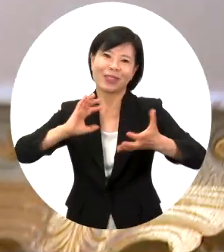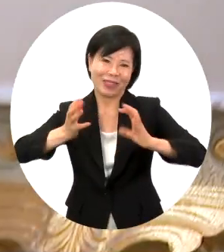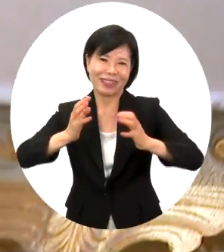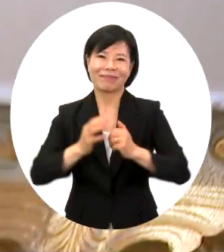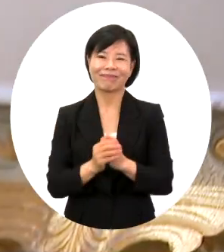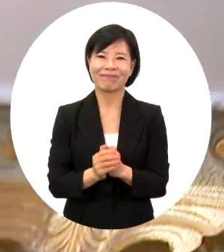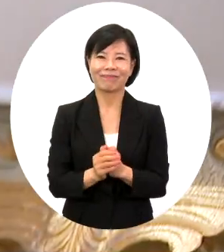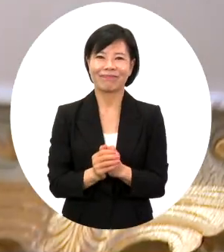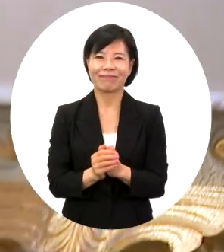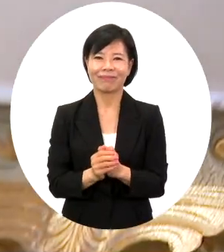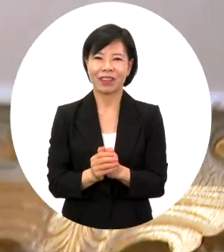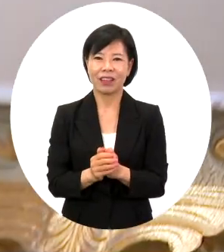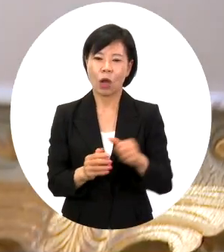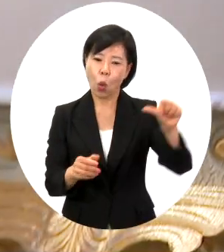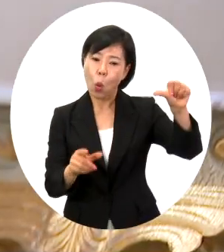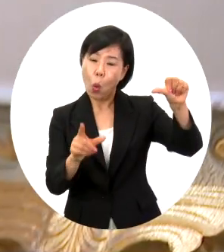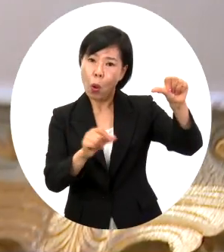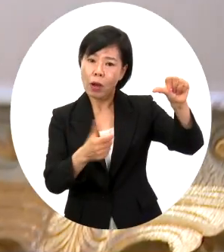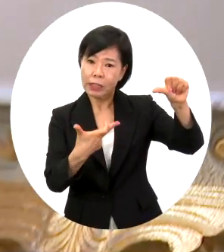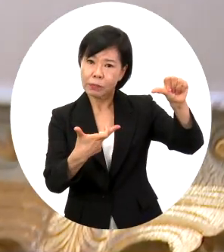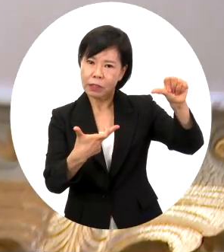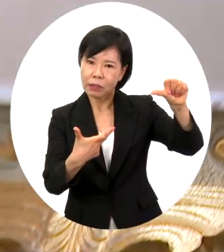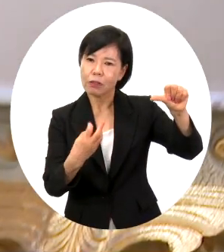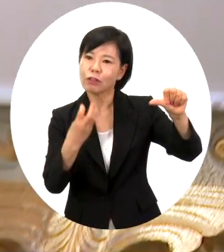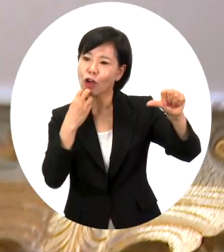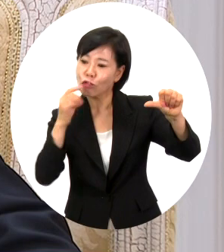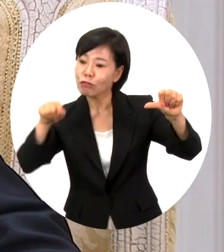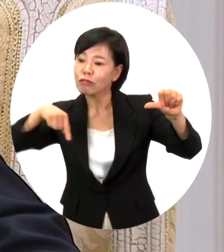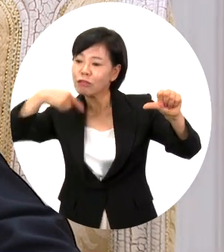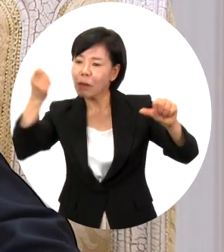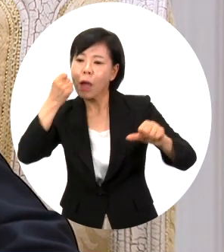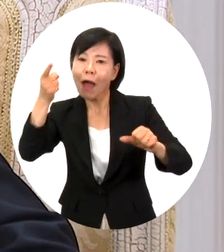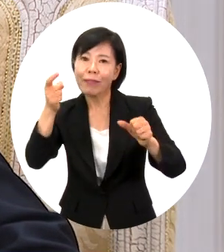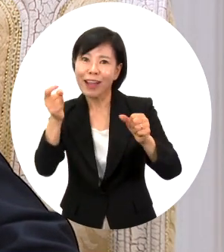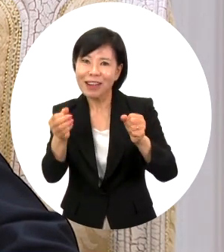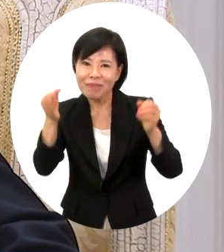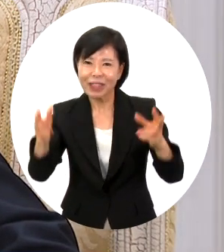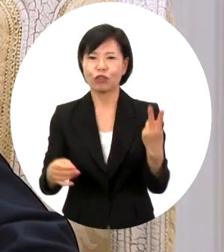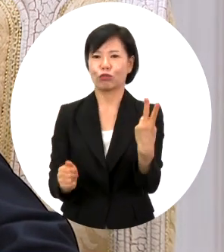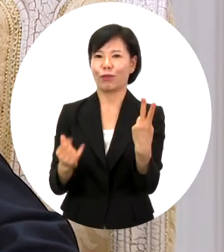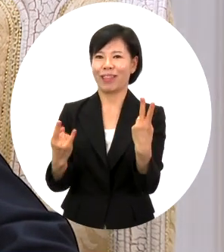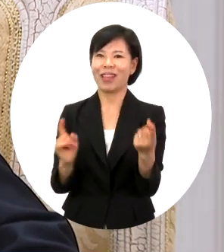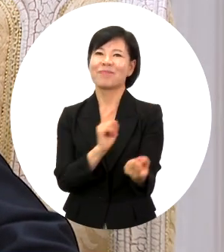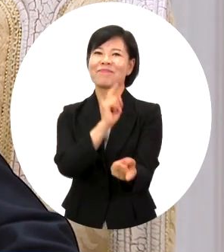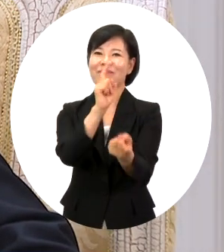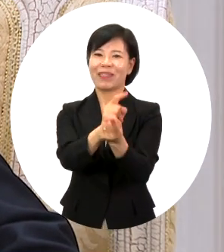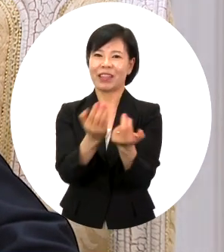방안을 논의했는데요. 지난 5월 17일 서울에 이어 한 달 새 두